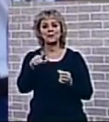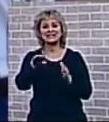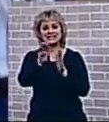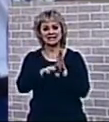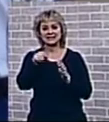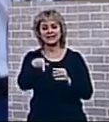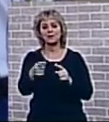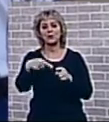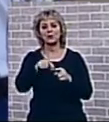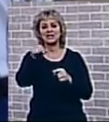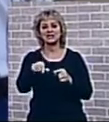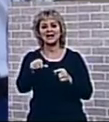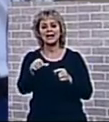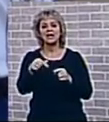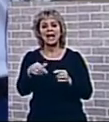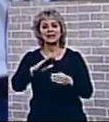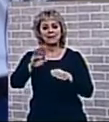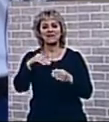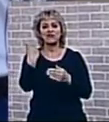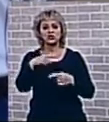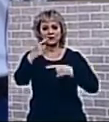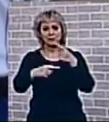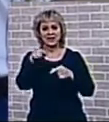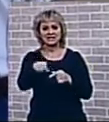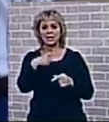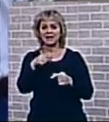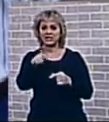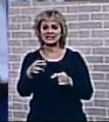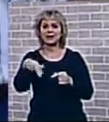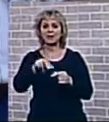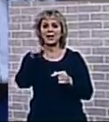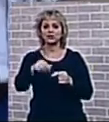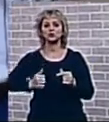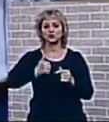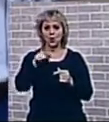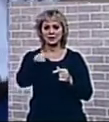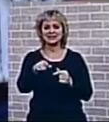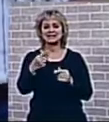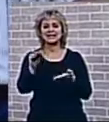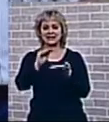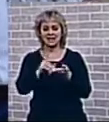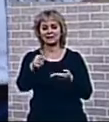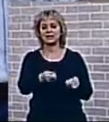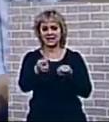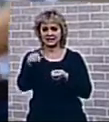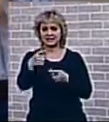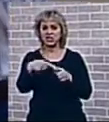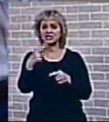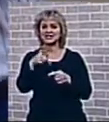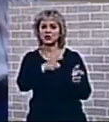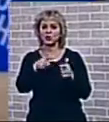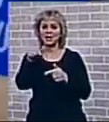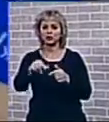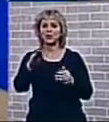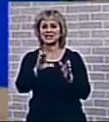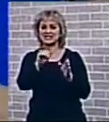системы, та неотъемлемая часть вашего процесса уже, как говорится, добавление. Поэтому с гордостью, да, носительно. Этот цемент готовят